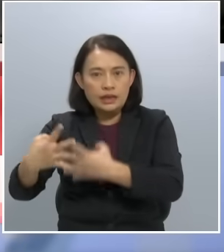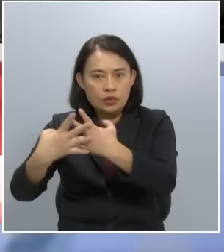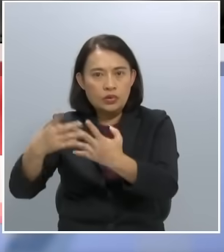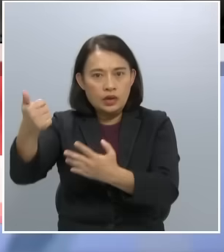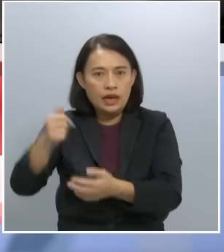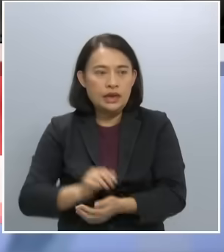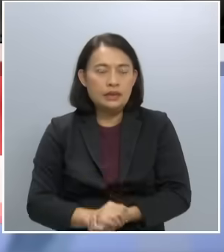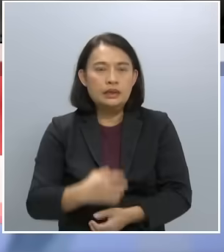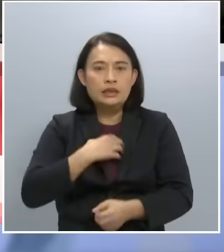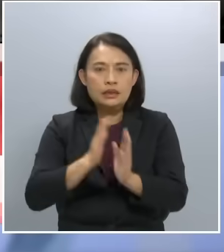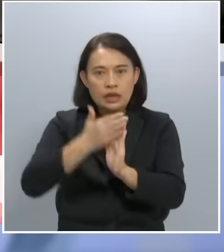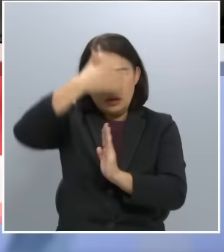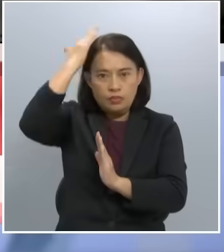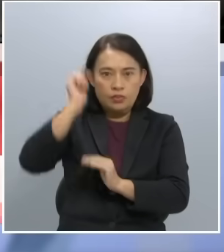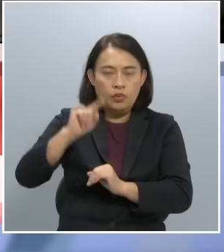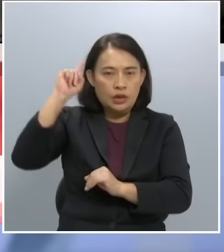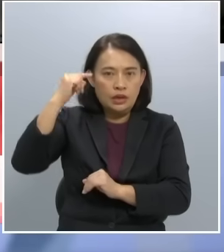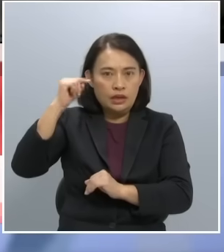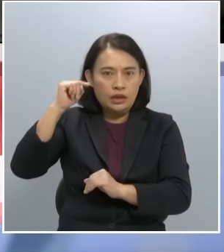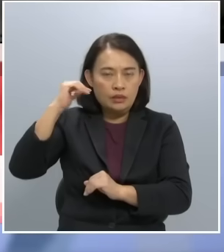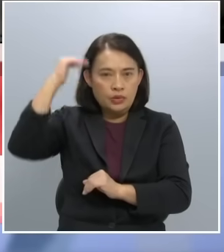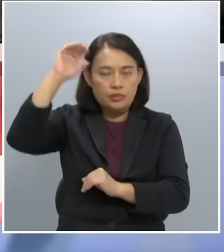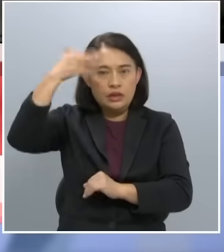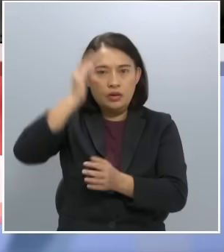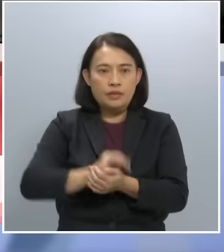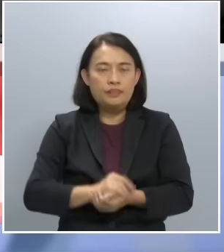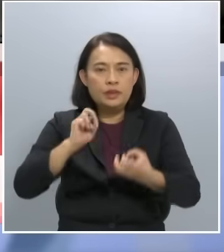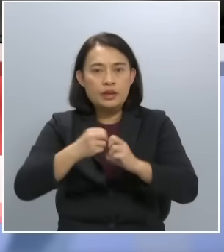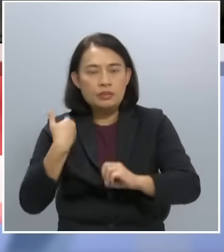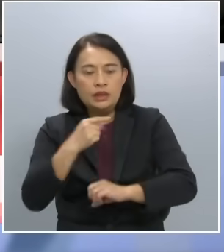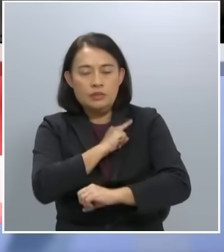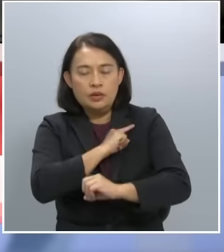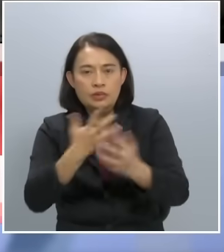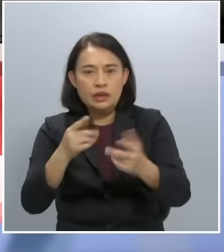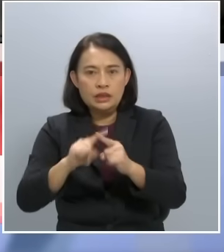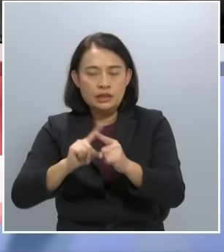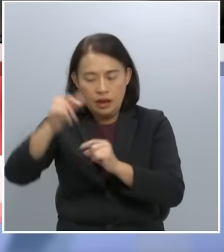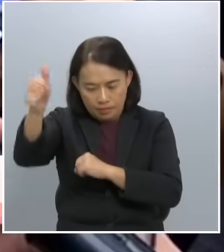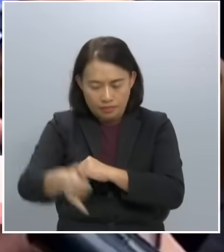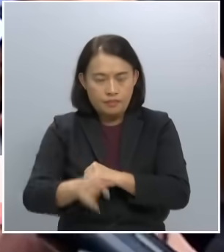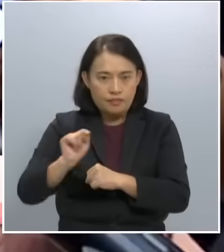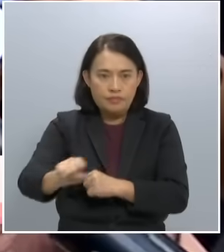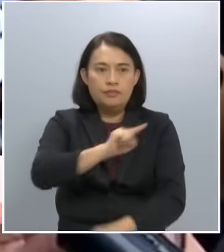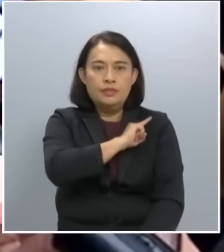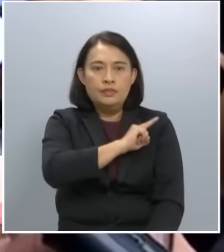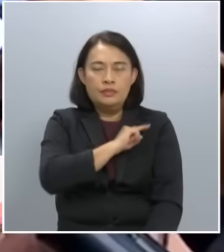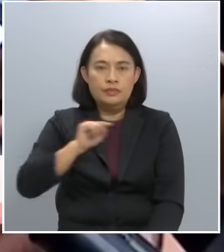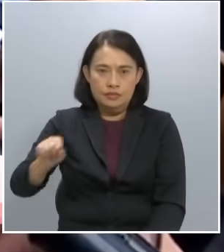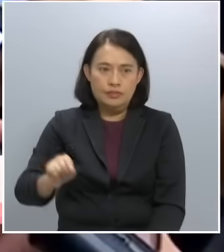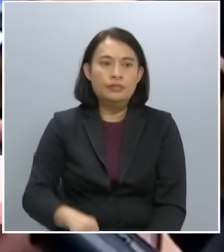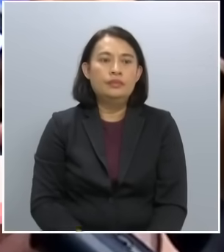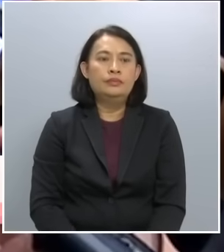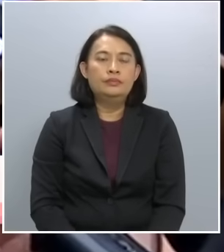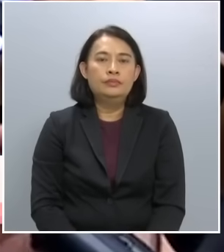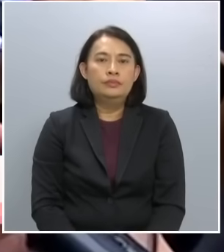แต่เขาอยากจะบวชให้พี่หนูก่อนตอนนี้เขาหนีปัญหาถ้าเขาคิดจะรับผิดชอบในสิ่งที่เขาทำจริงเขาต้องออกมารับผิดชอบต่อสิ่งที่เขาทำแต่